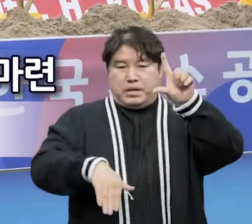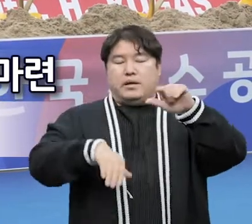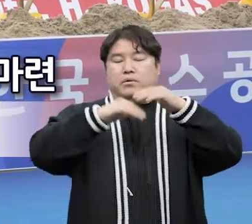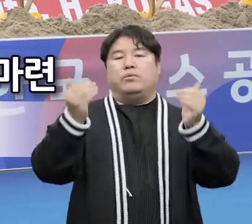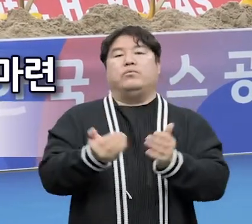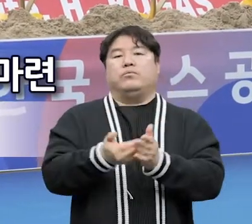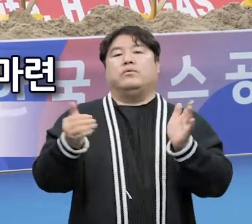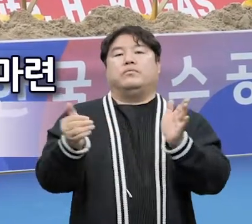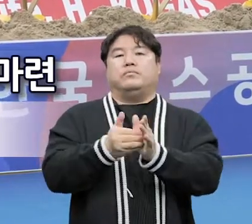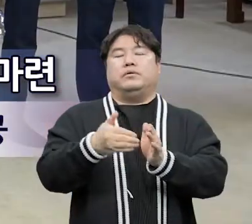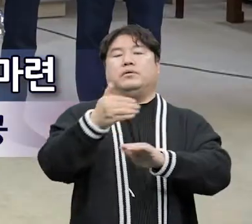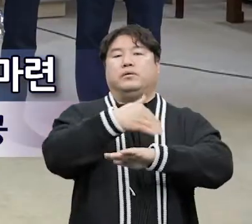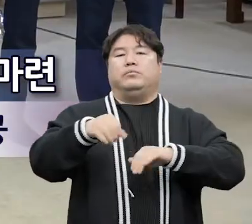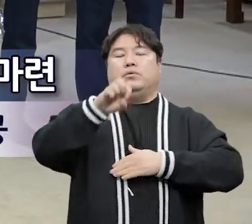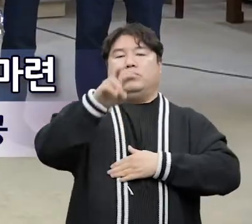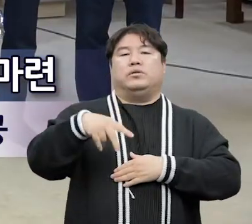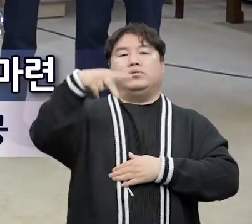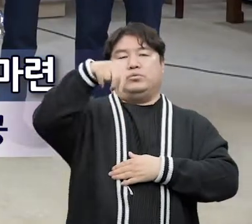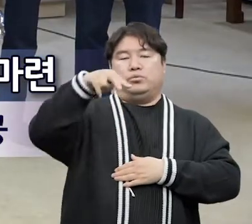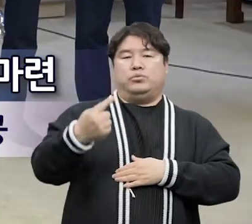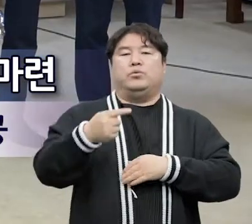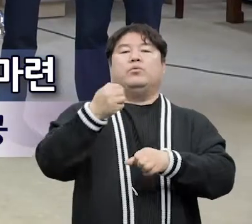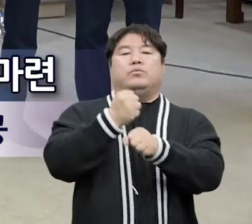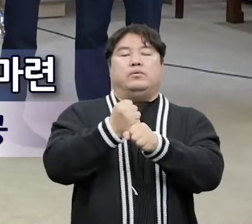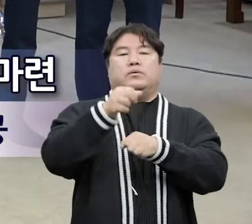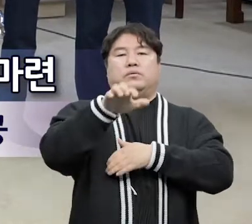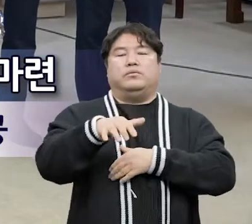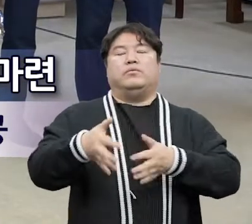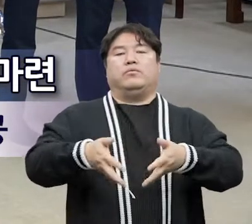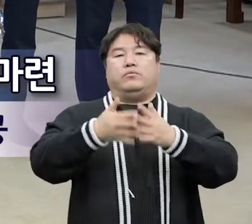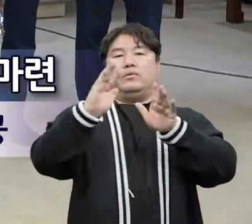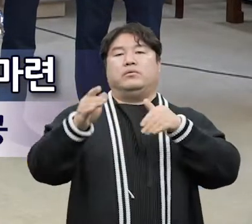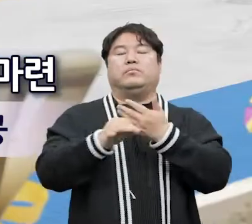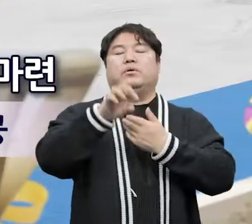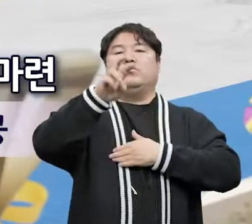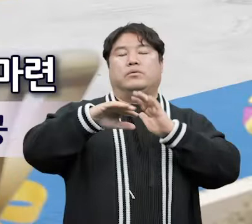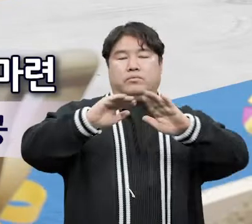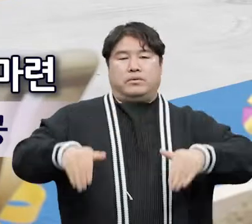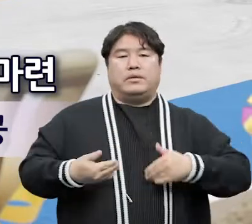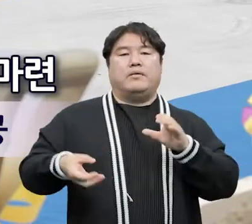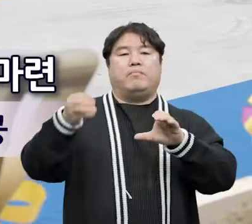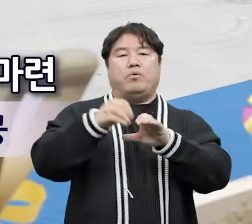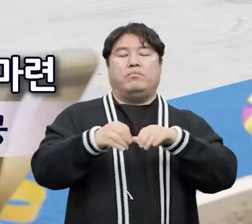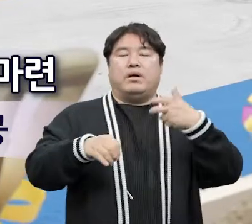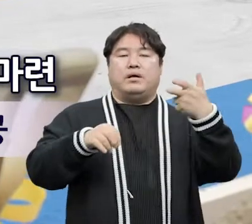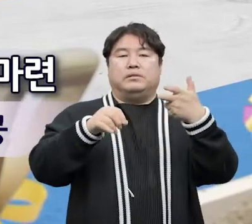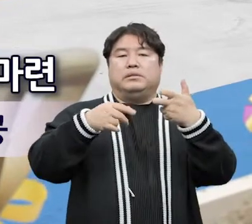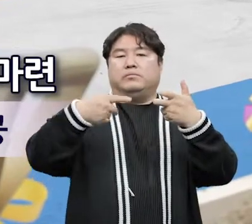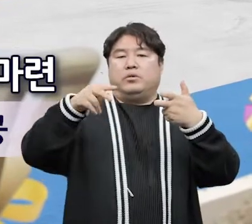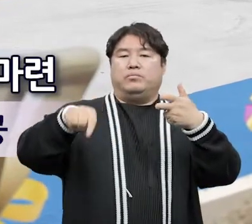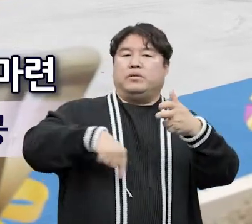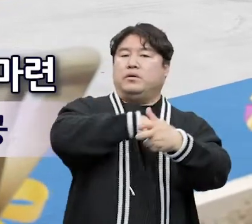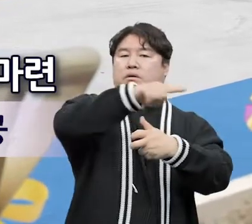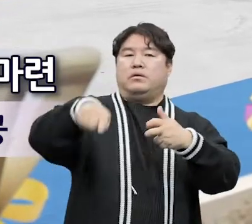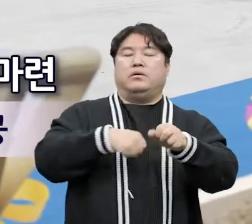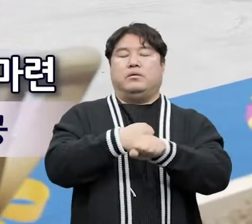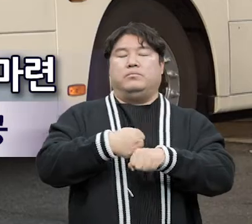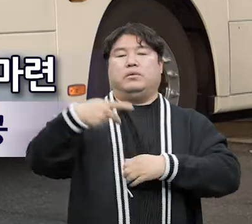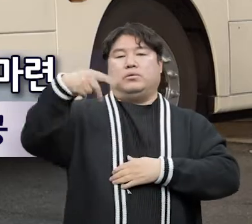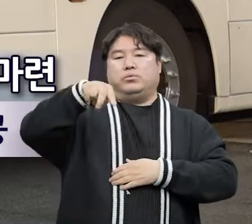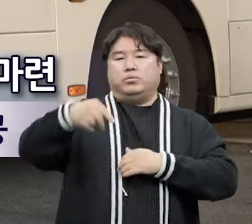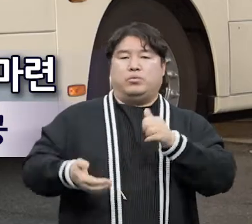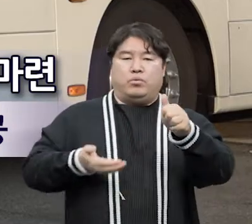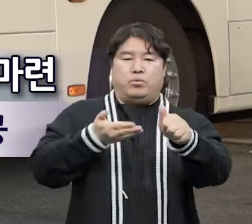예정입니다. 광주 수소 생산기지가 구축되면 광주 전남을 포함한 반경 70km 내에